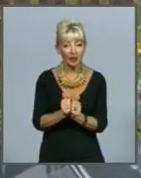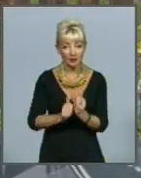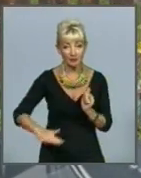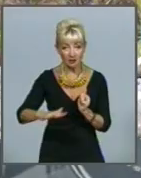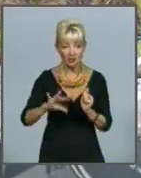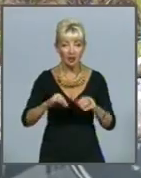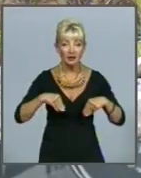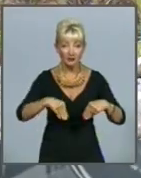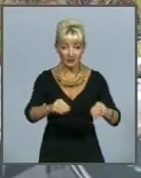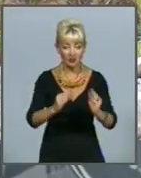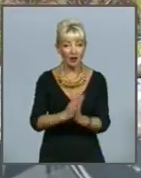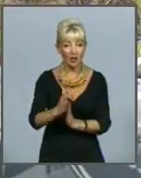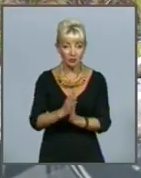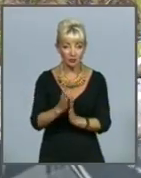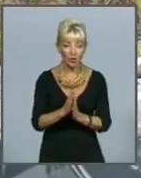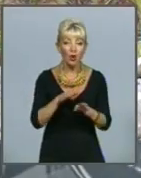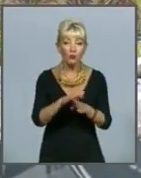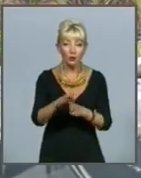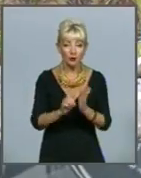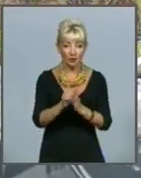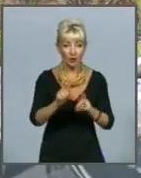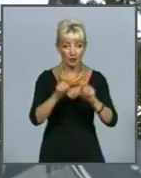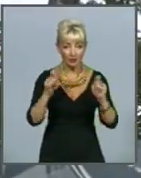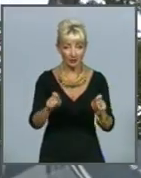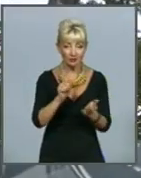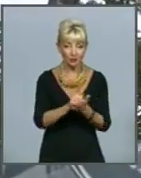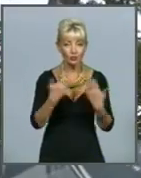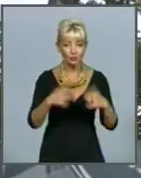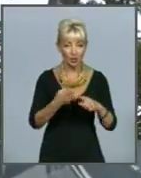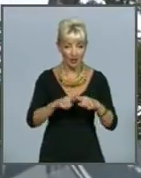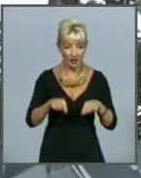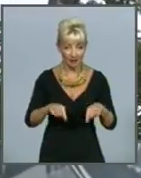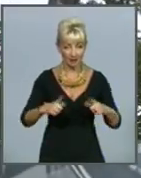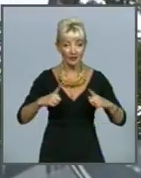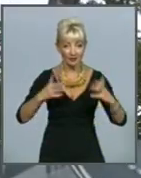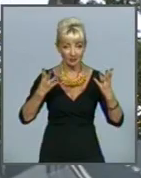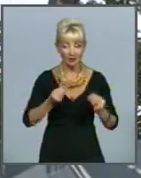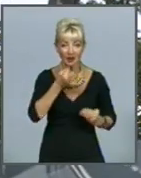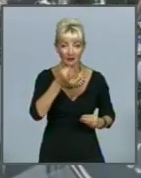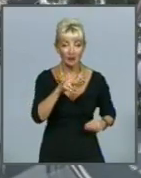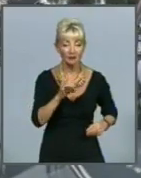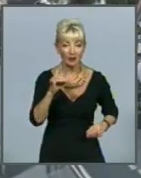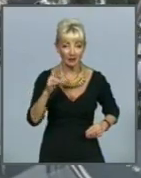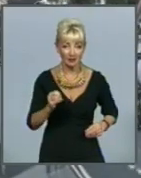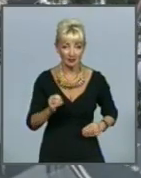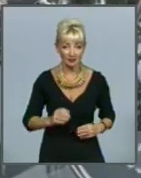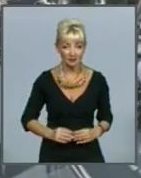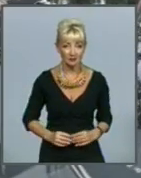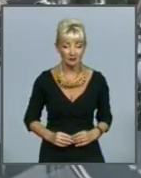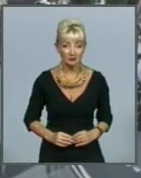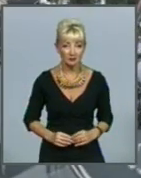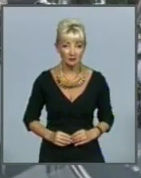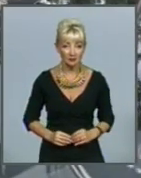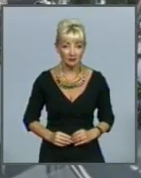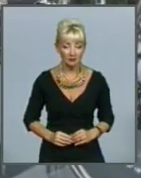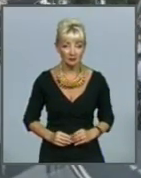газони. Повністю запрацювати він повинен вже цими вихідними, наголошують у парку. Марія Соловйова, Сергій Перець, Харківські